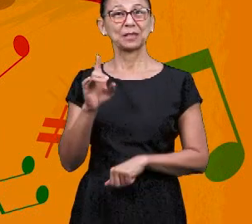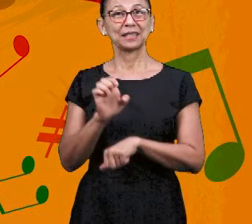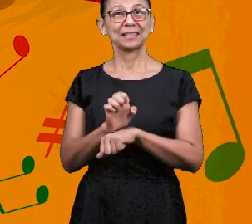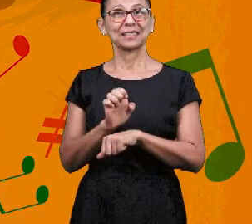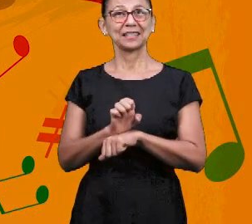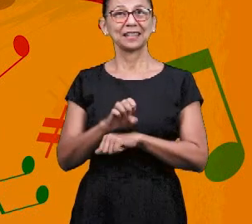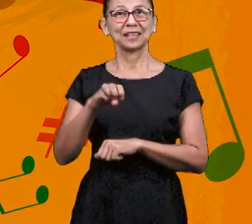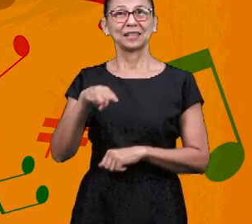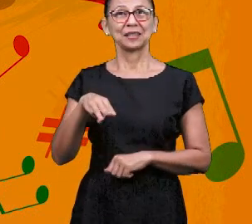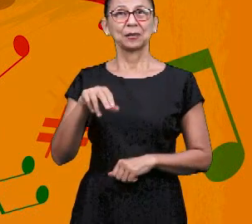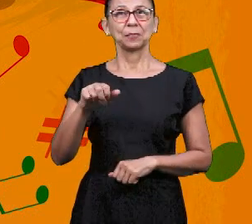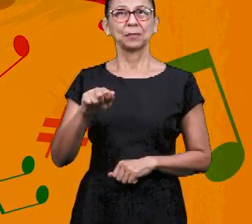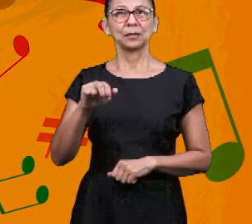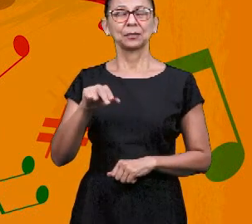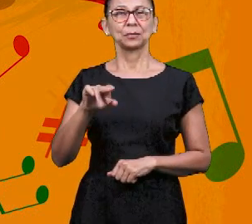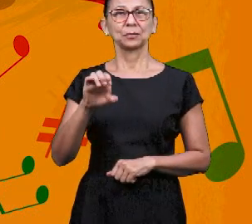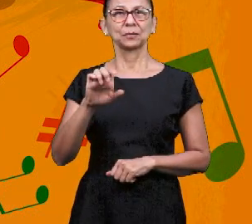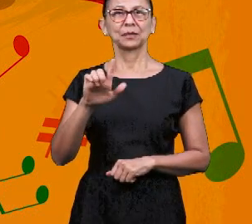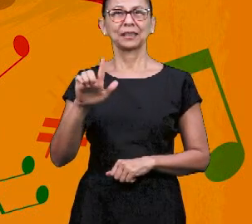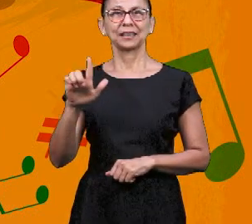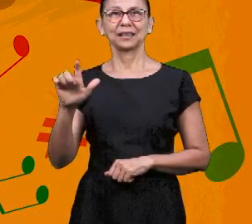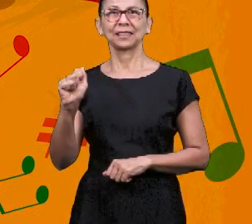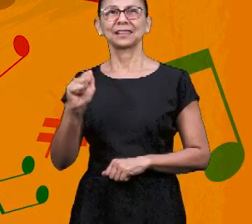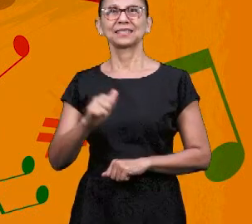votre participation. Nous allons assister